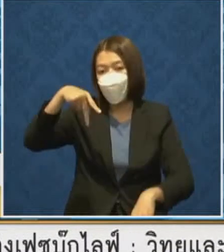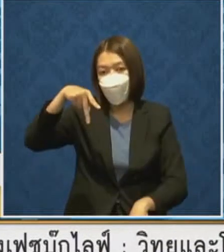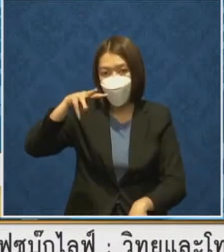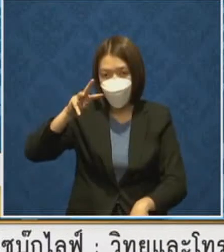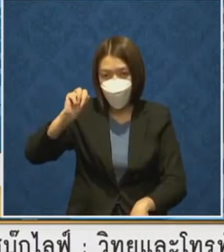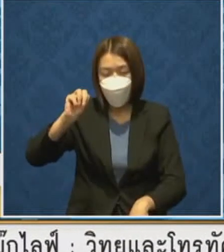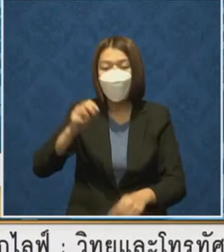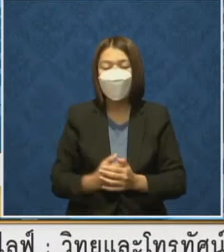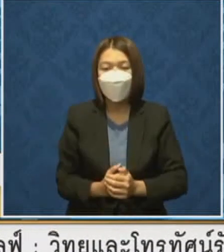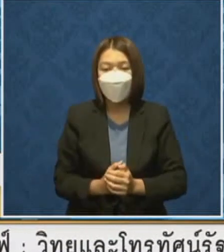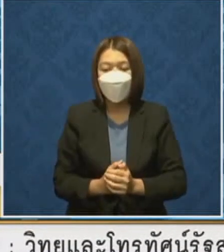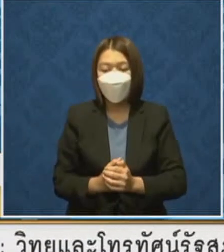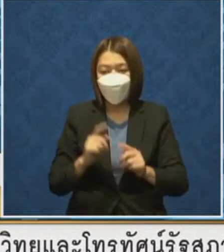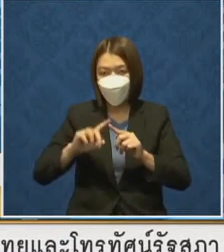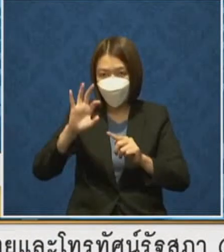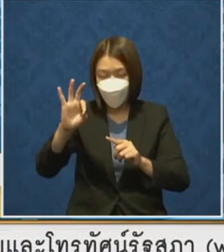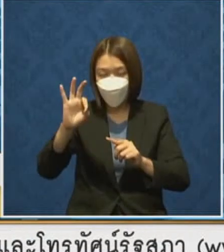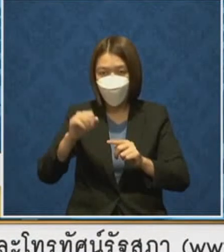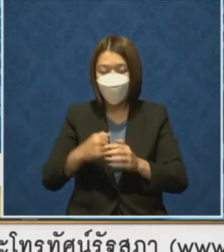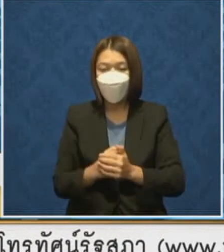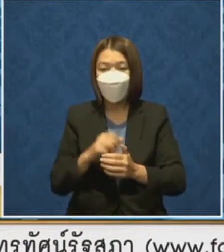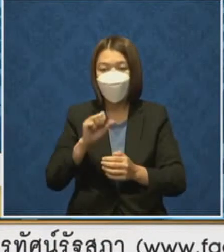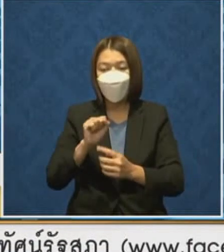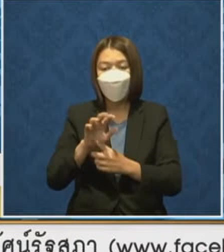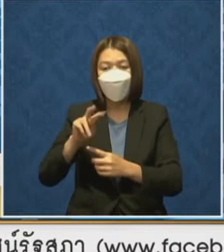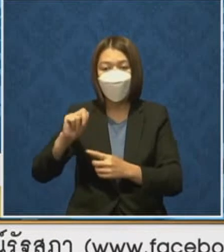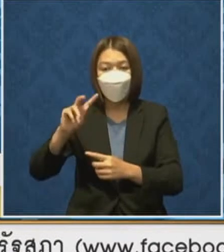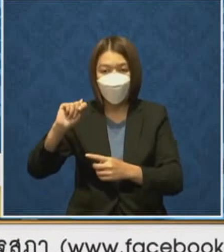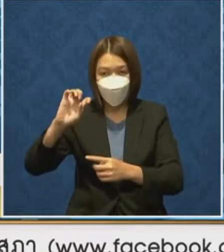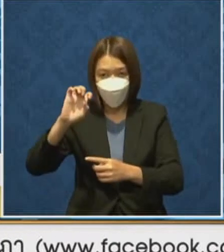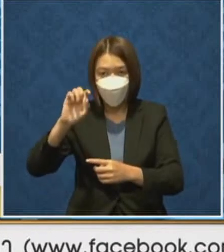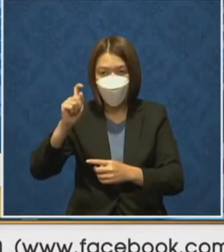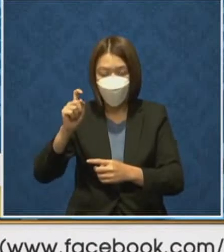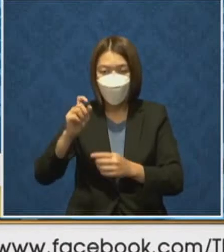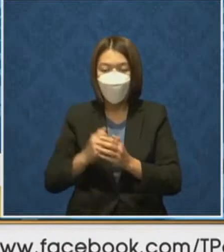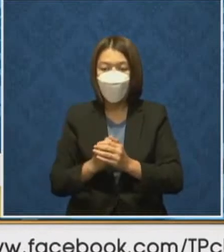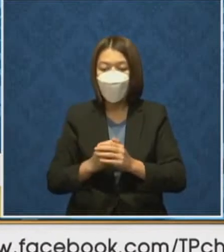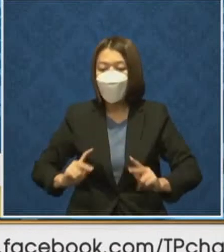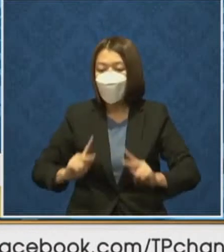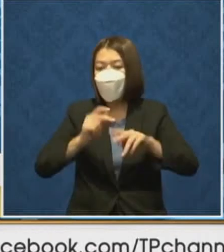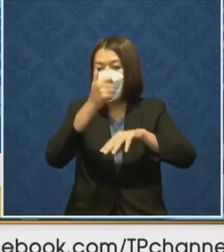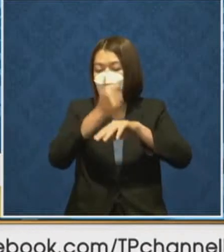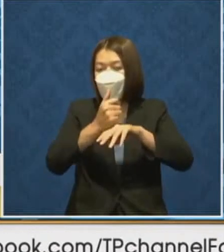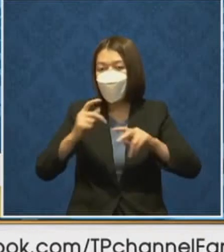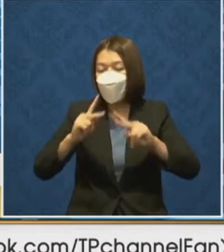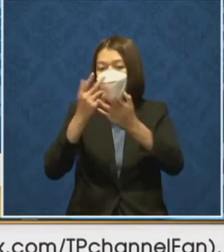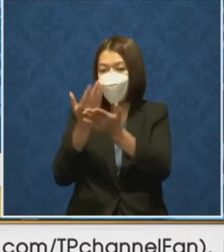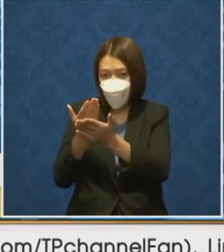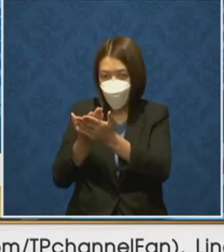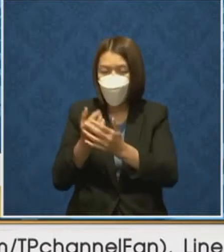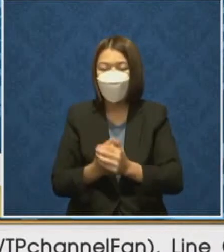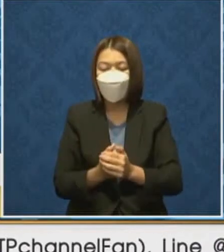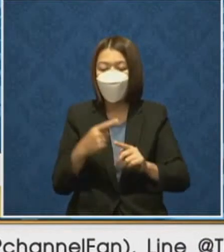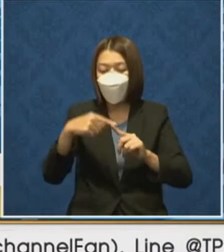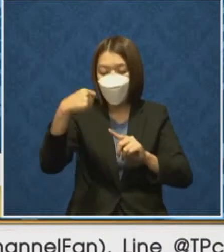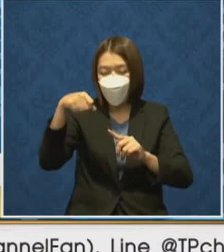ชน์ต่อรัฐบาลแม้จะไม่ใช่ข้อเท็จจริงบ้างก็ตามก็จะปรับวิธีการทำงานแต่ไม่ใช่ว่าเราทำงานดีทั้งหมดหรือไ